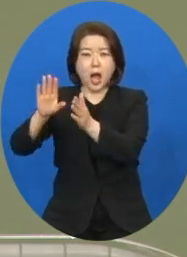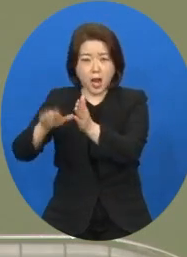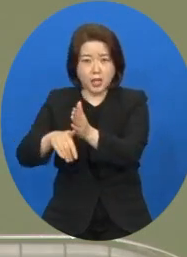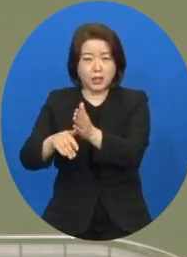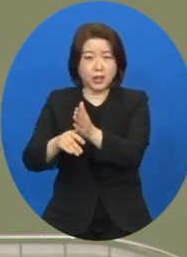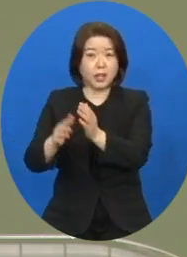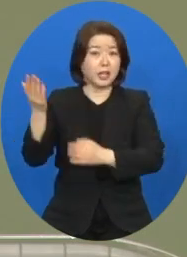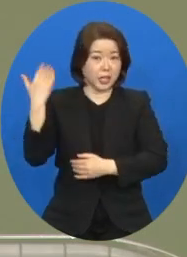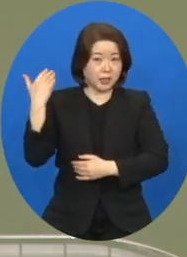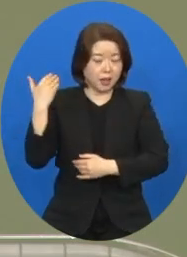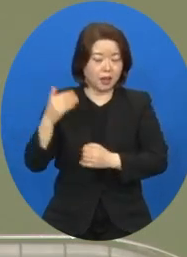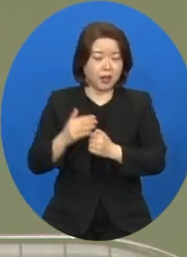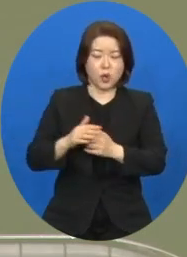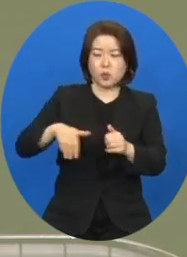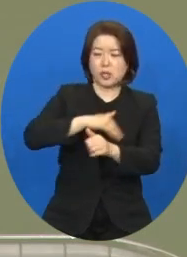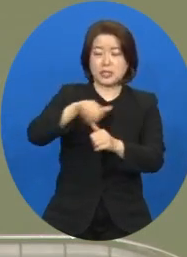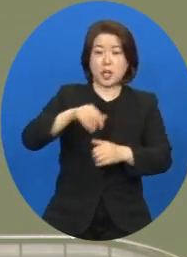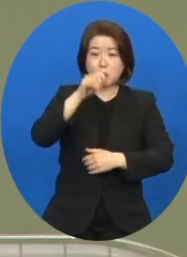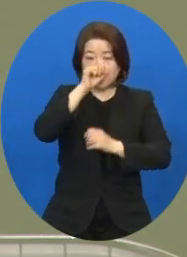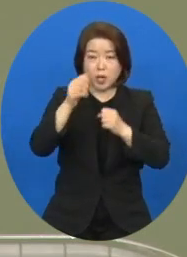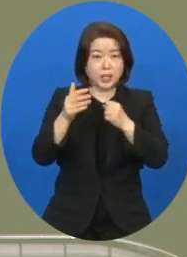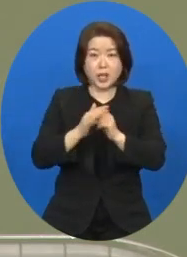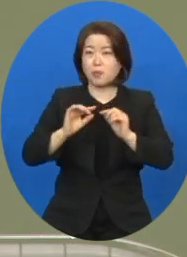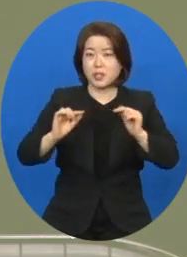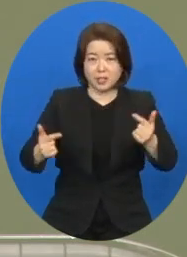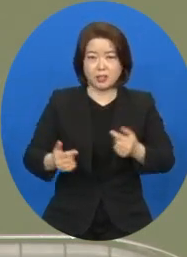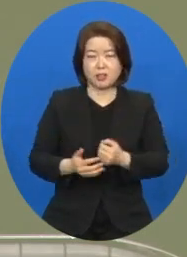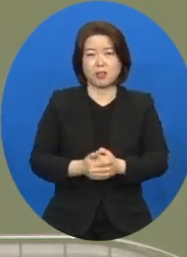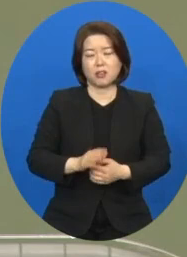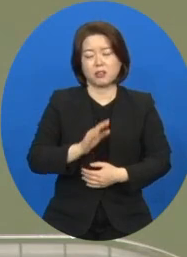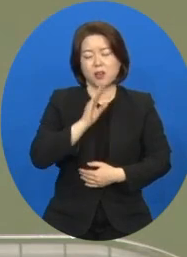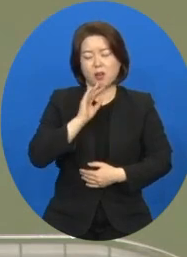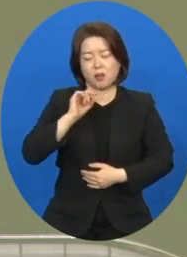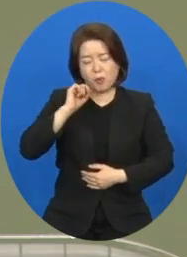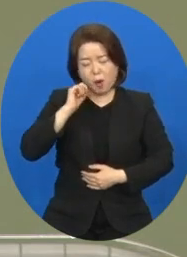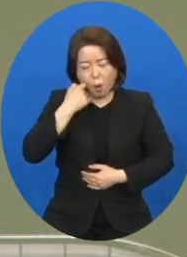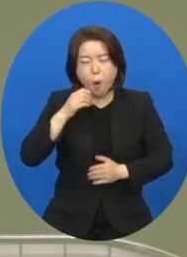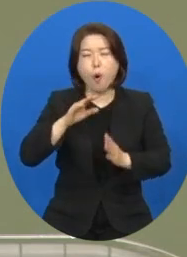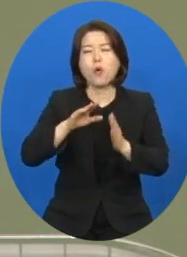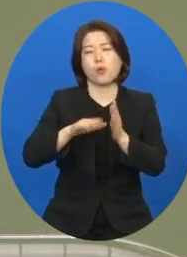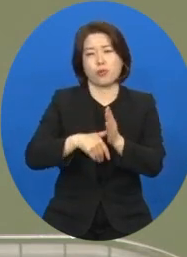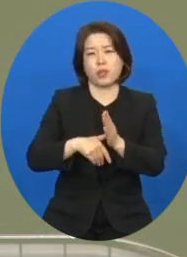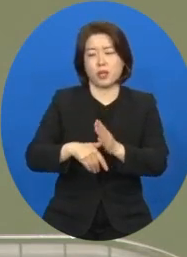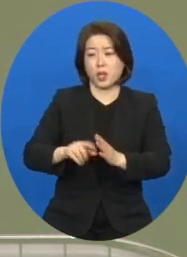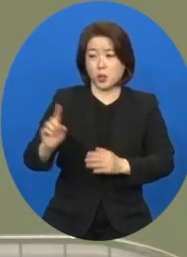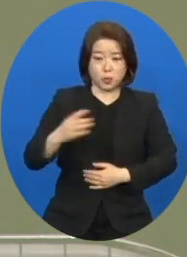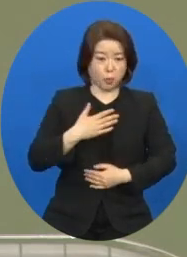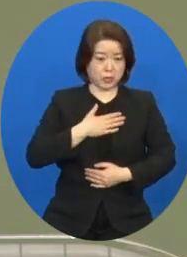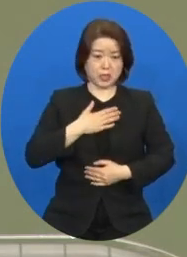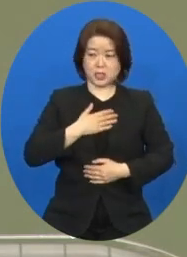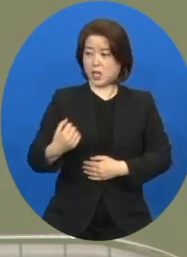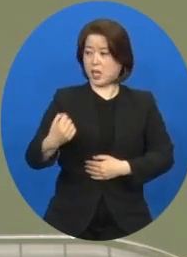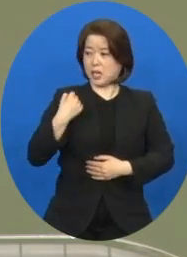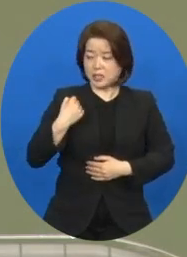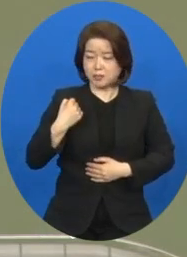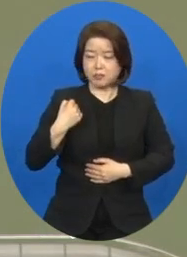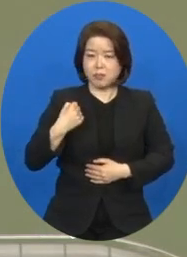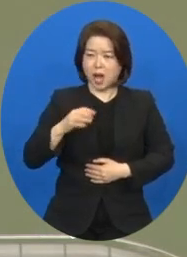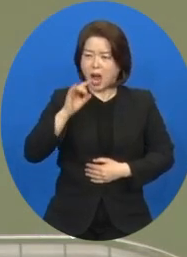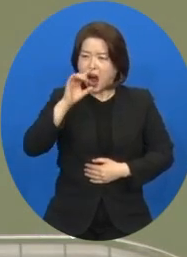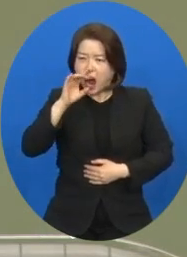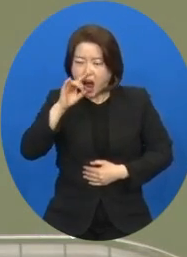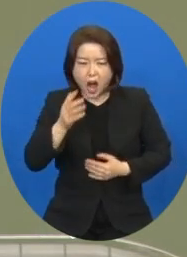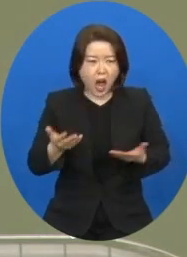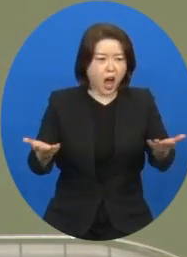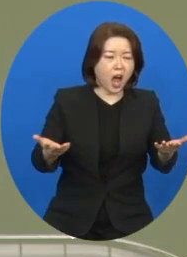좋아서 했던 말이 아니고 말할 수 없이 어려운 때, 도무지 우리 힘으로는 이러지도 저러지도